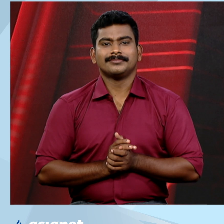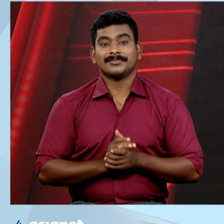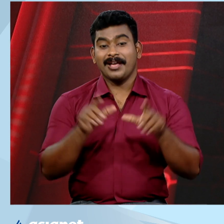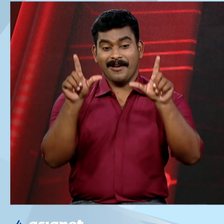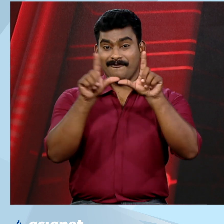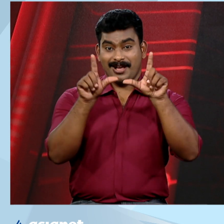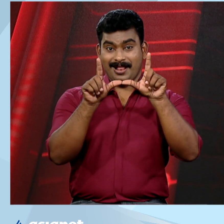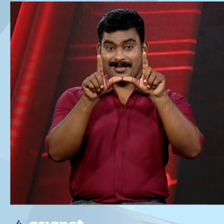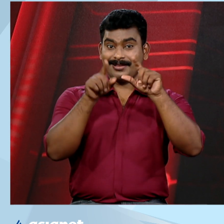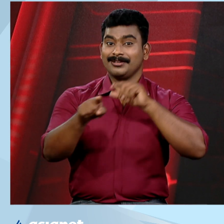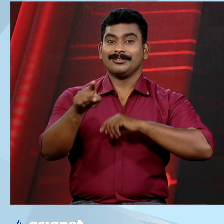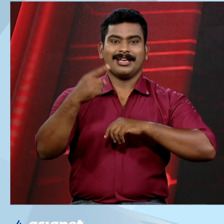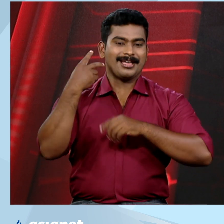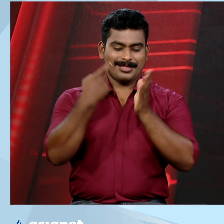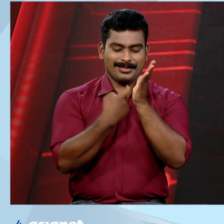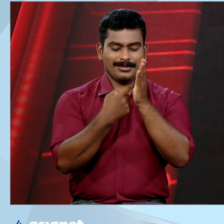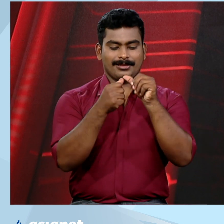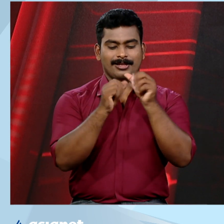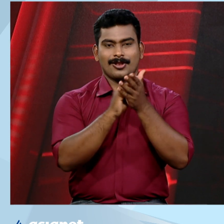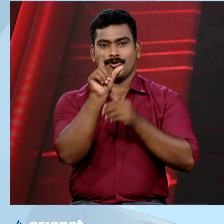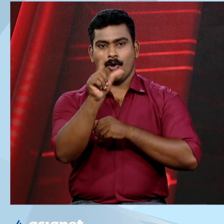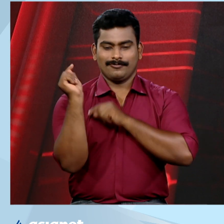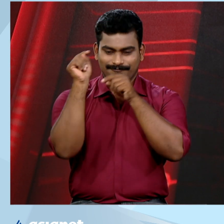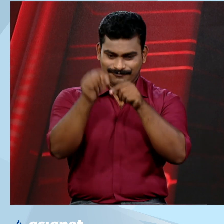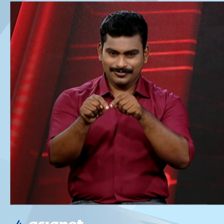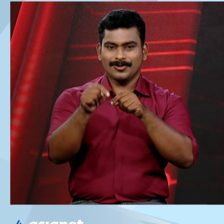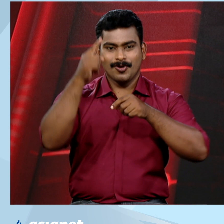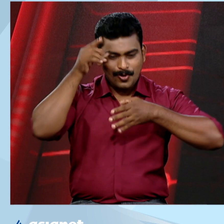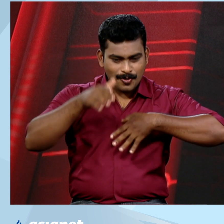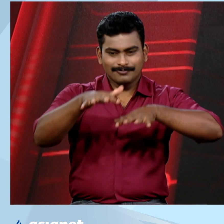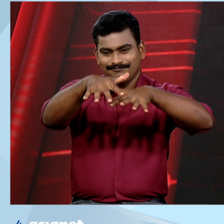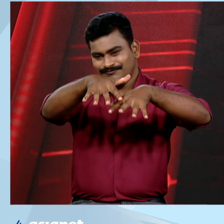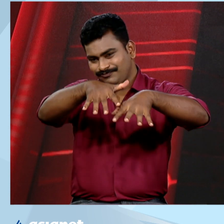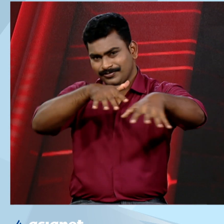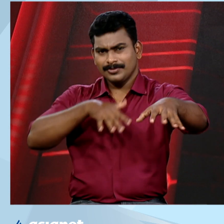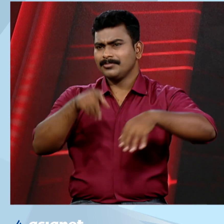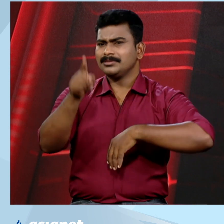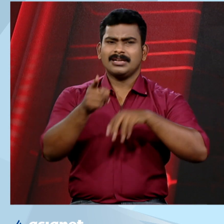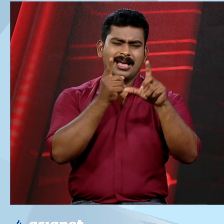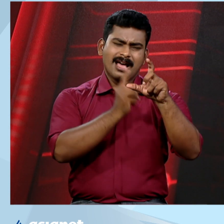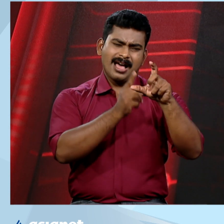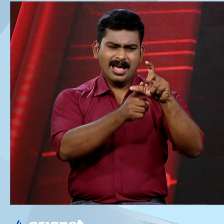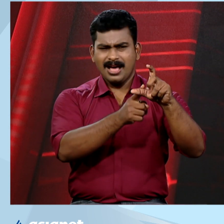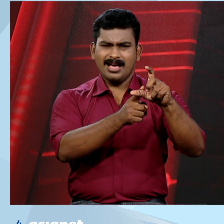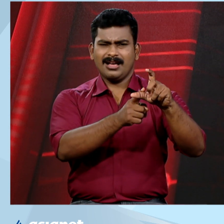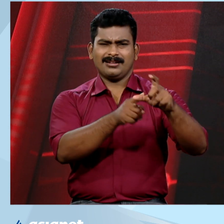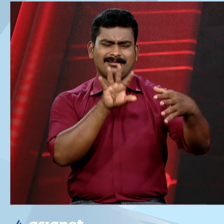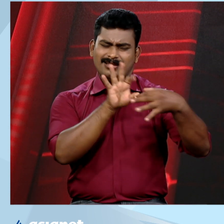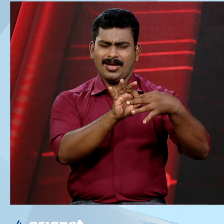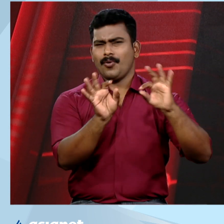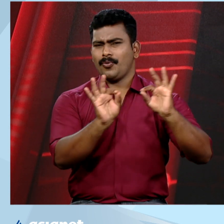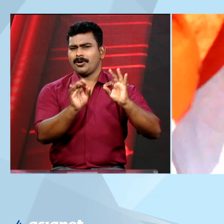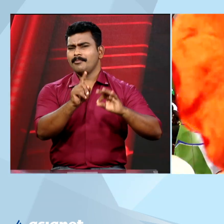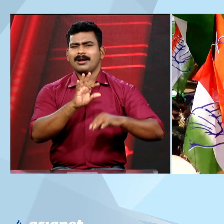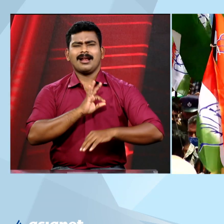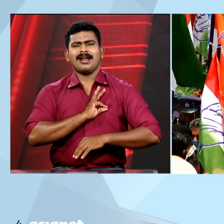വയനാട്ടിൽ യു ഡി എഫിന് ആവേശമായി രാഹുൽ ഗാന്ധിയുടെ റോഡ് ഷോ. ഇടതുമുന്നണിയോട് വിയോജിപ്പുണ്ടെങ്കിലും വെറുപ്പില്ല എന്ന് രാഹുൽ മാനന്തവാടിയിൽ പറഞ്ഞു.